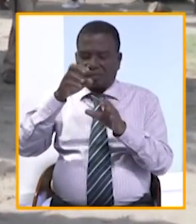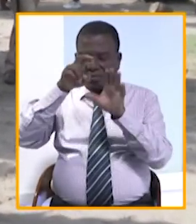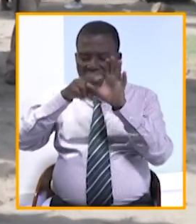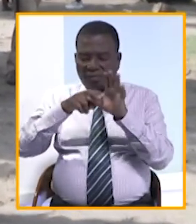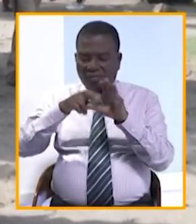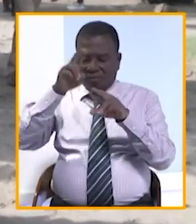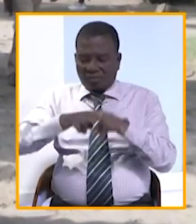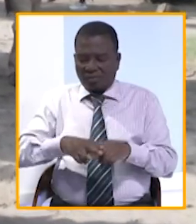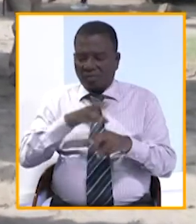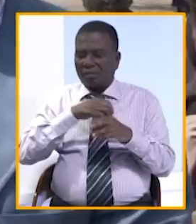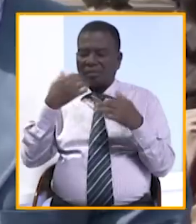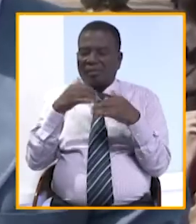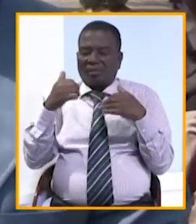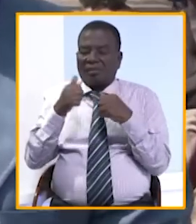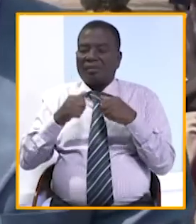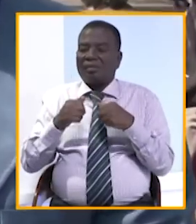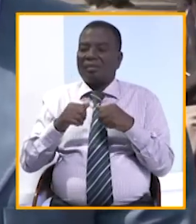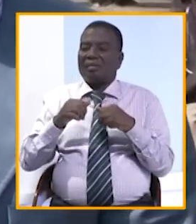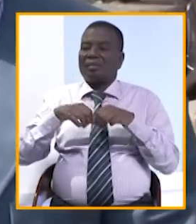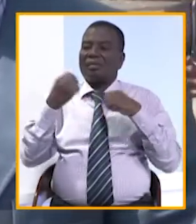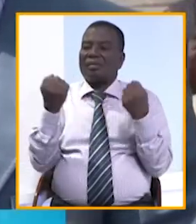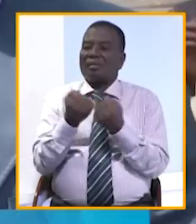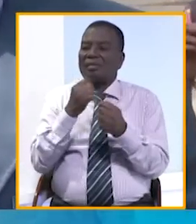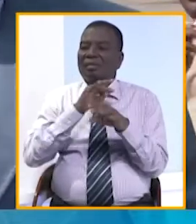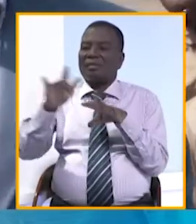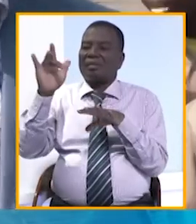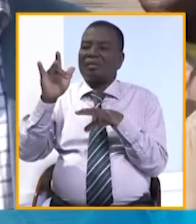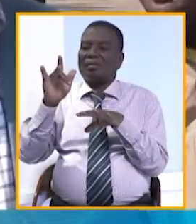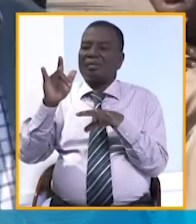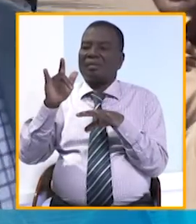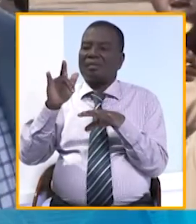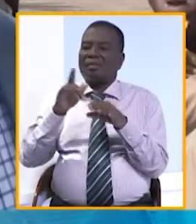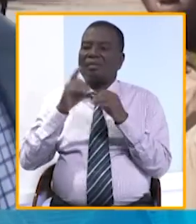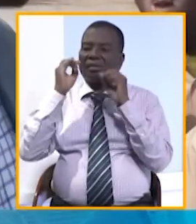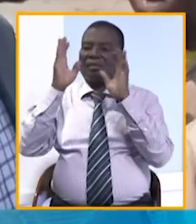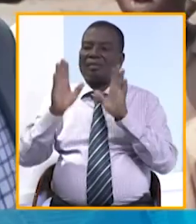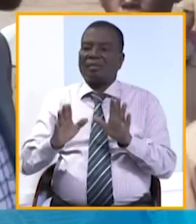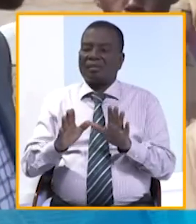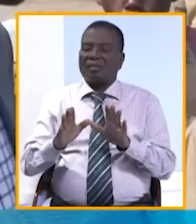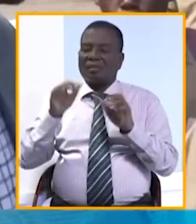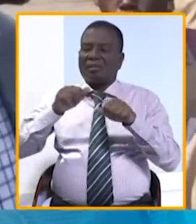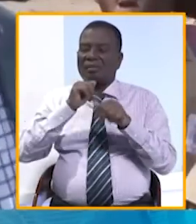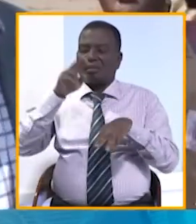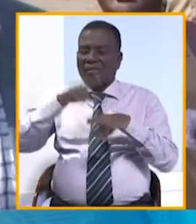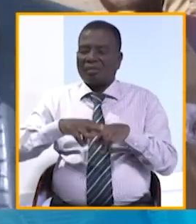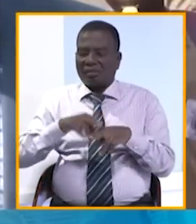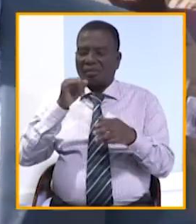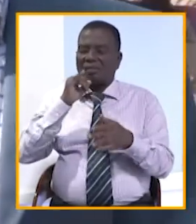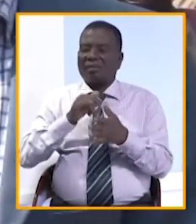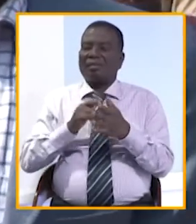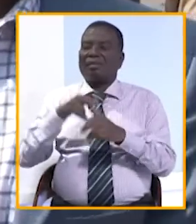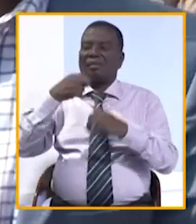personnel enseignant et des élèves. La salle des professeurs était totalement vide. Un professeur qui enseigne, qui n'est pas s'asseoir, c'est un